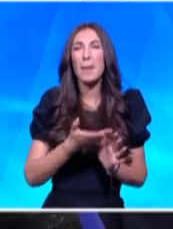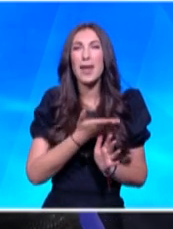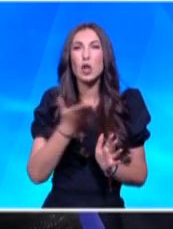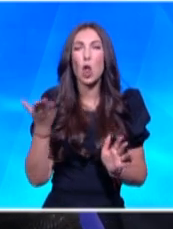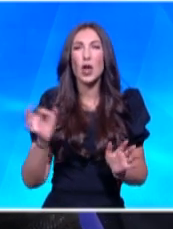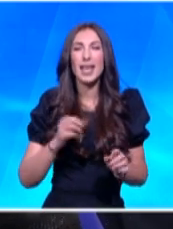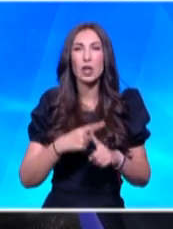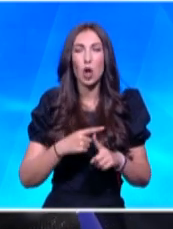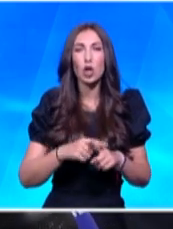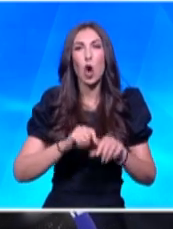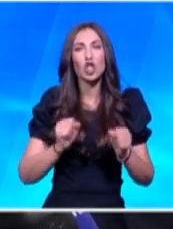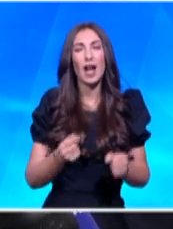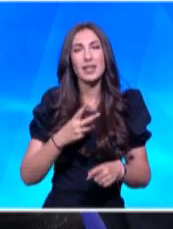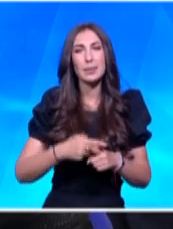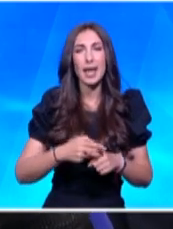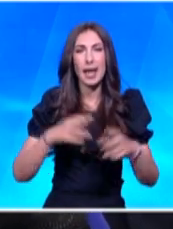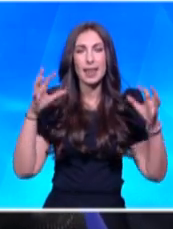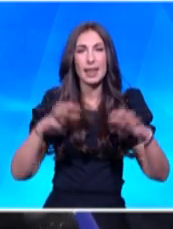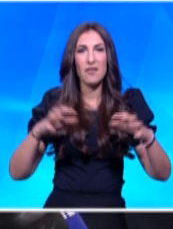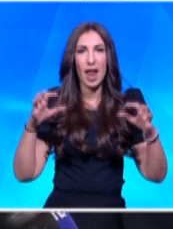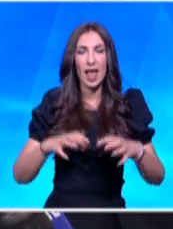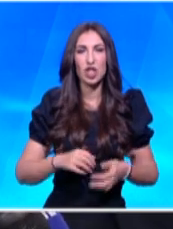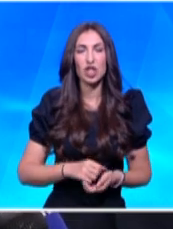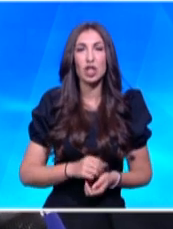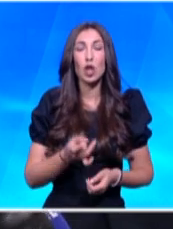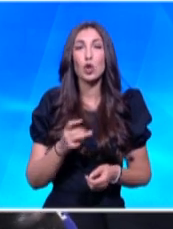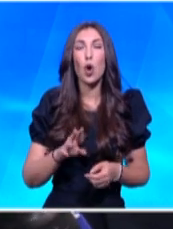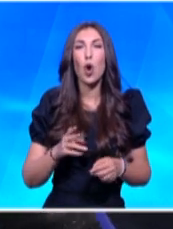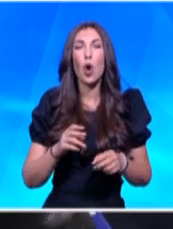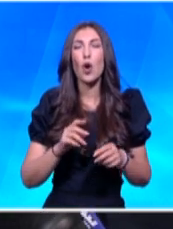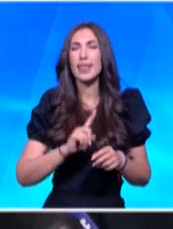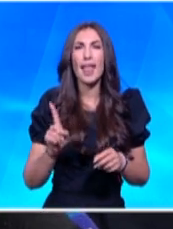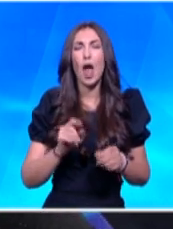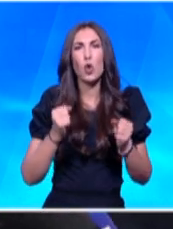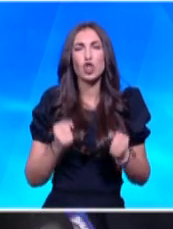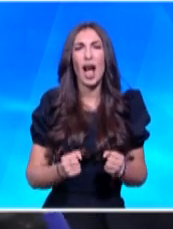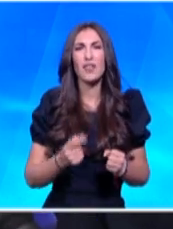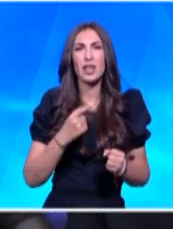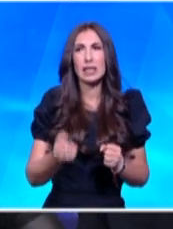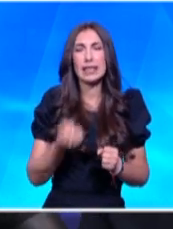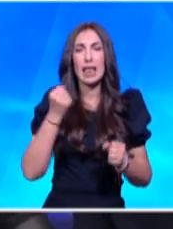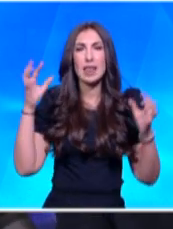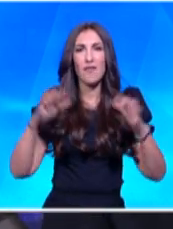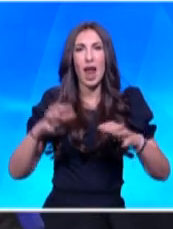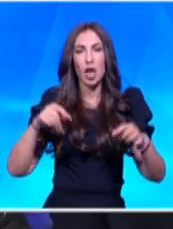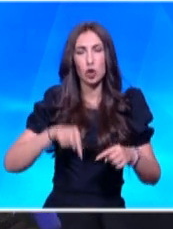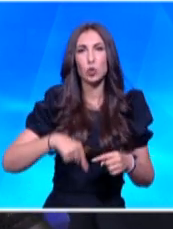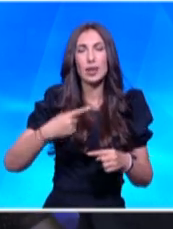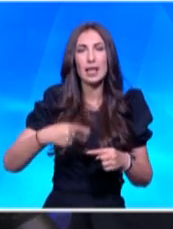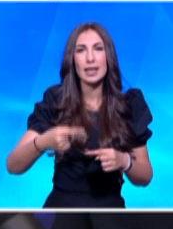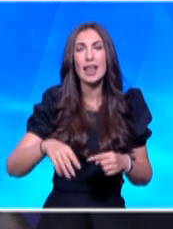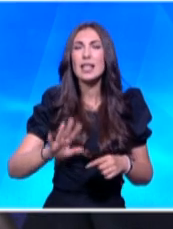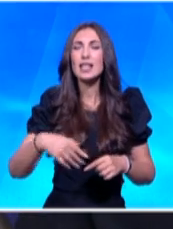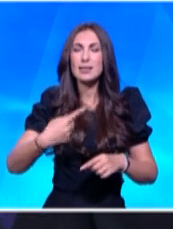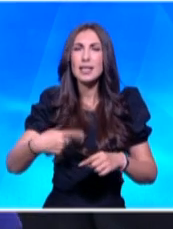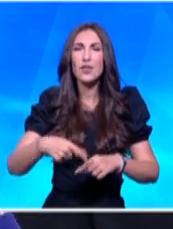хидрология казаха, че очакват спиране на валежите, не очакват съществени валежи от тук нататък. Тоест, следващите